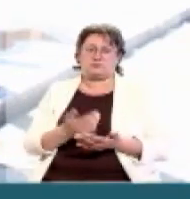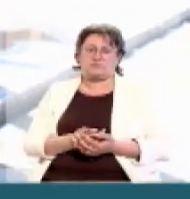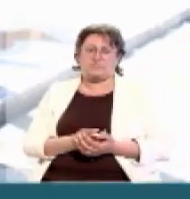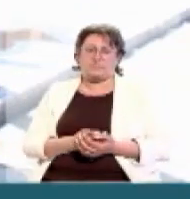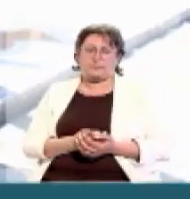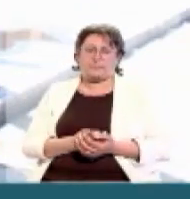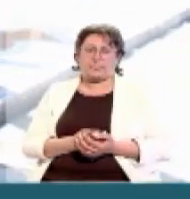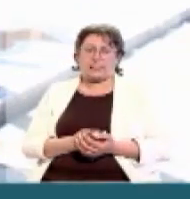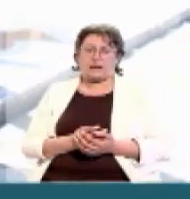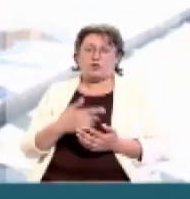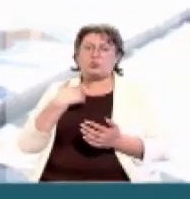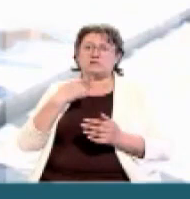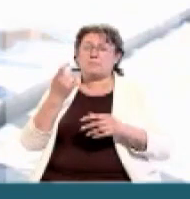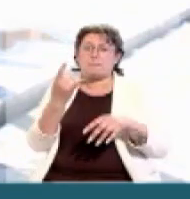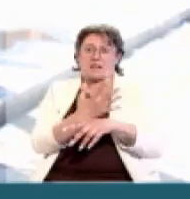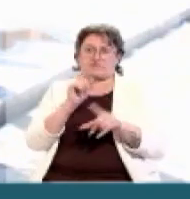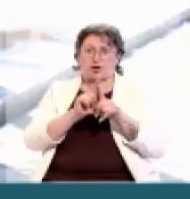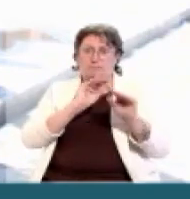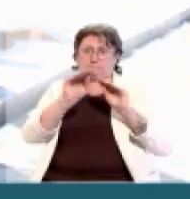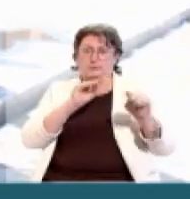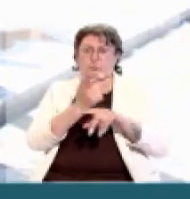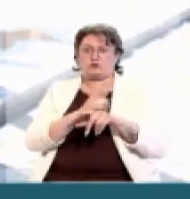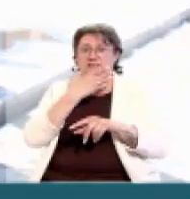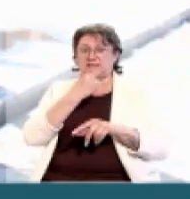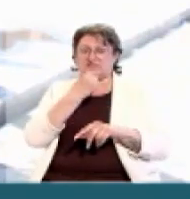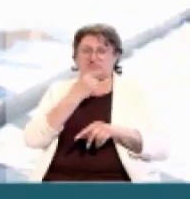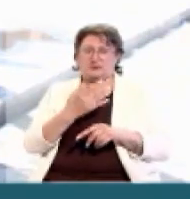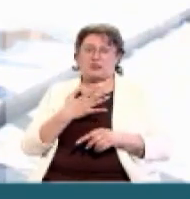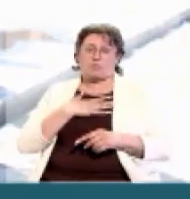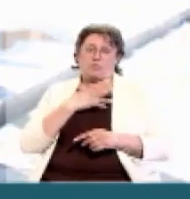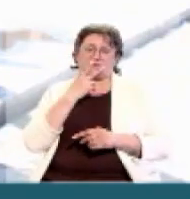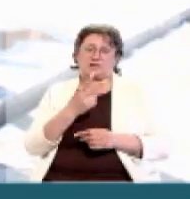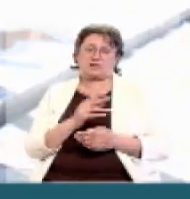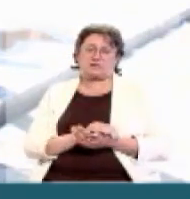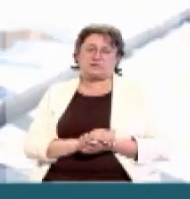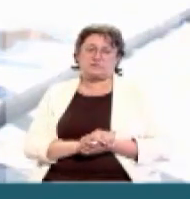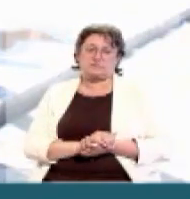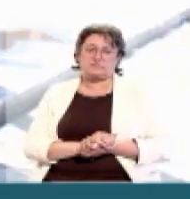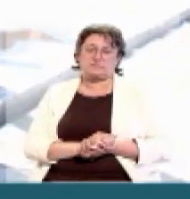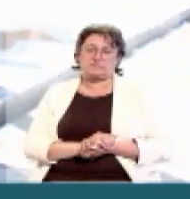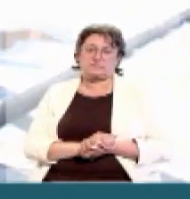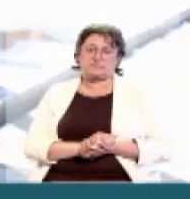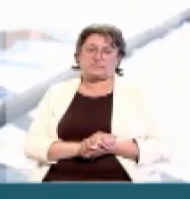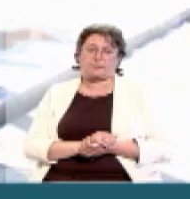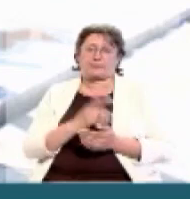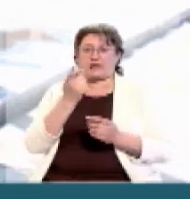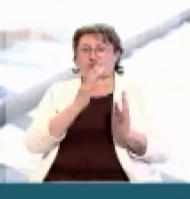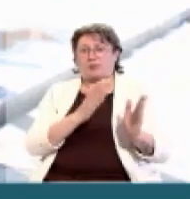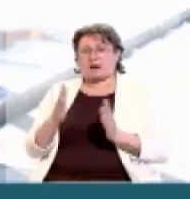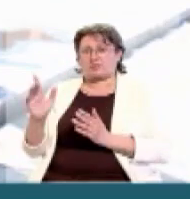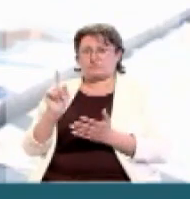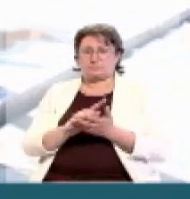не облагораживался, это впервые, такой очень-очень красивый пляж, на мой взгляд. И чтобы как бы немножко порядок